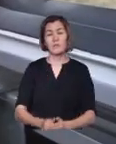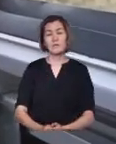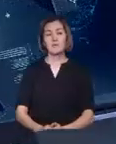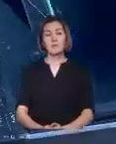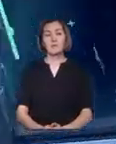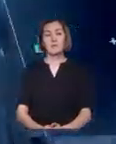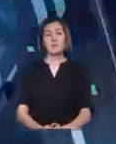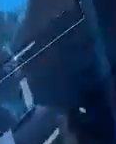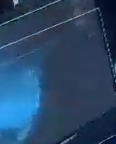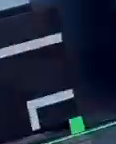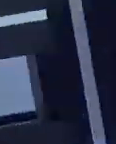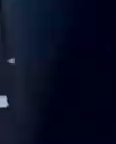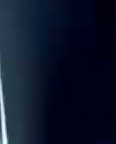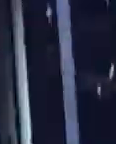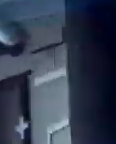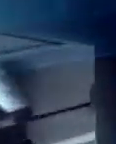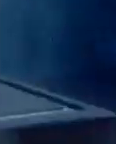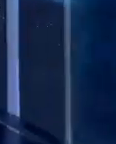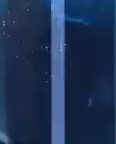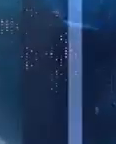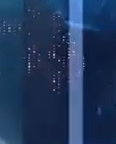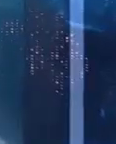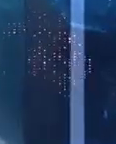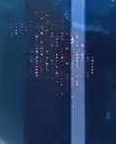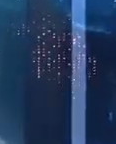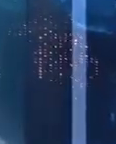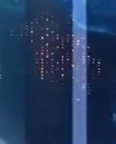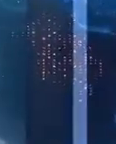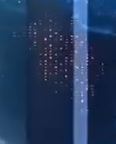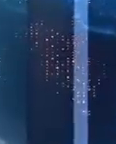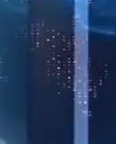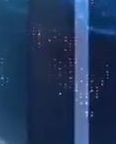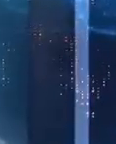Гульмира Тимиргалиева, Алмат Хамид, Ренат Утиев, телерадиокомпания ЖТСУ.